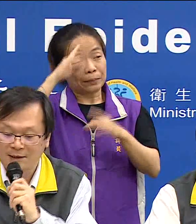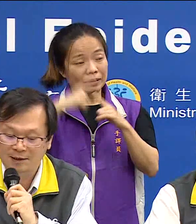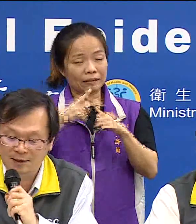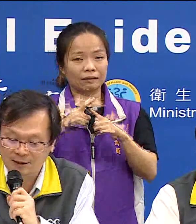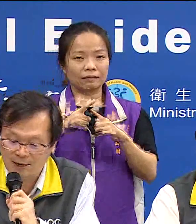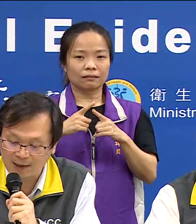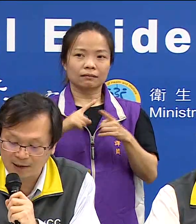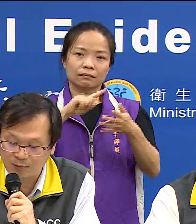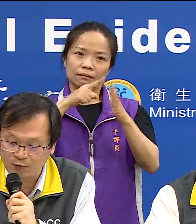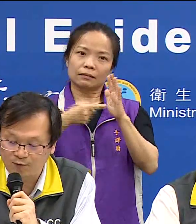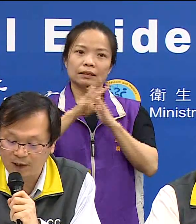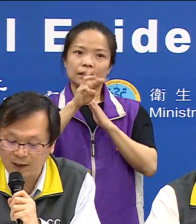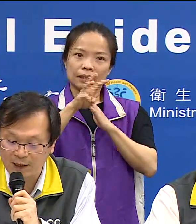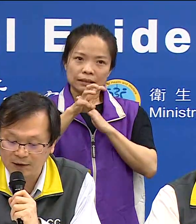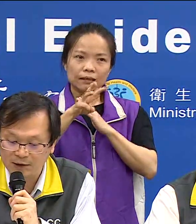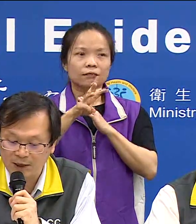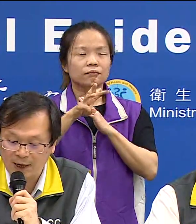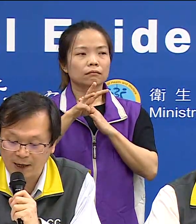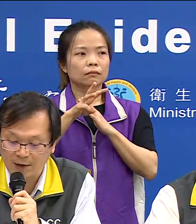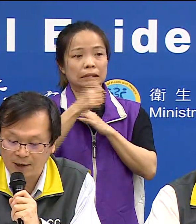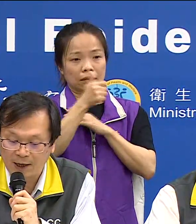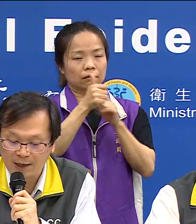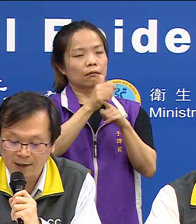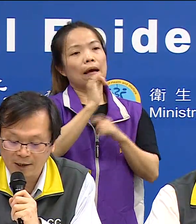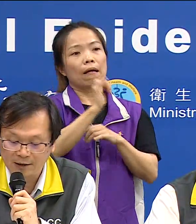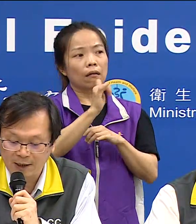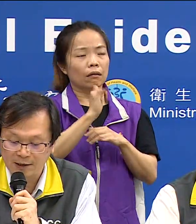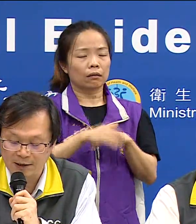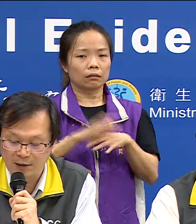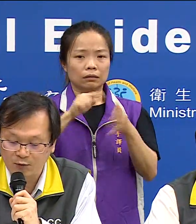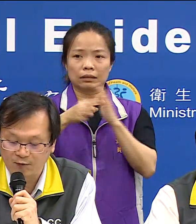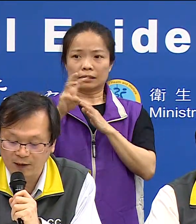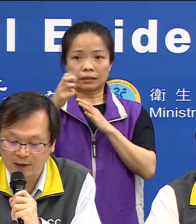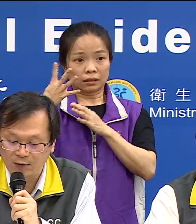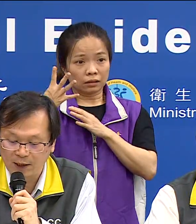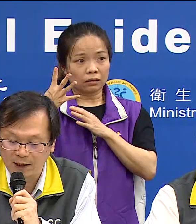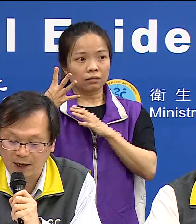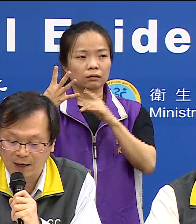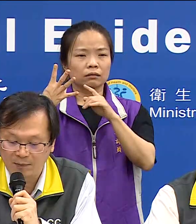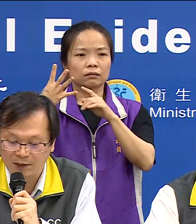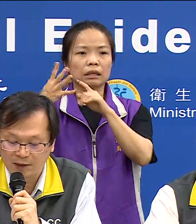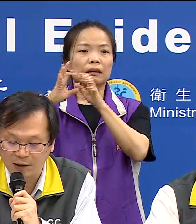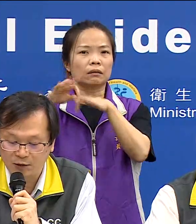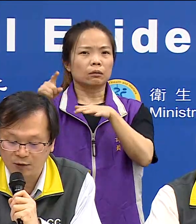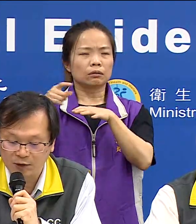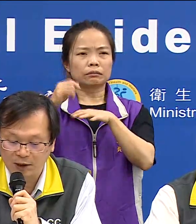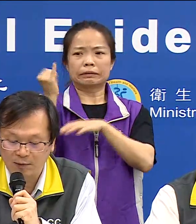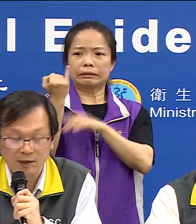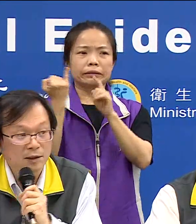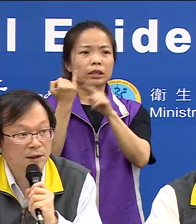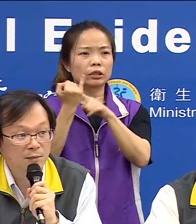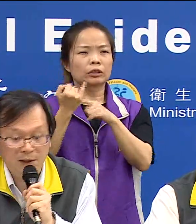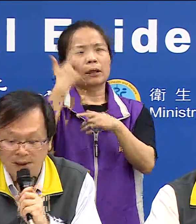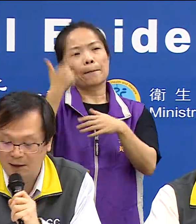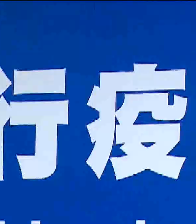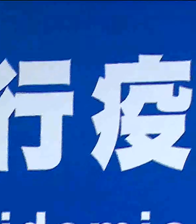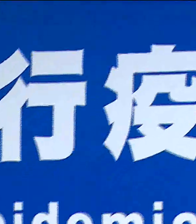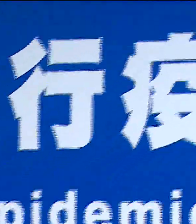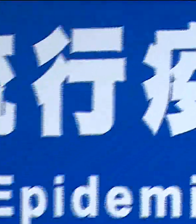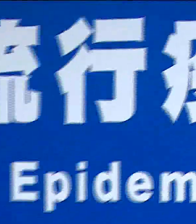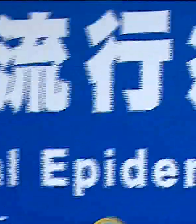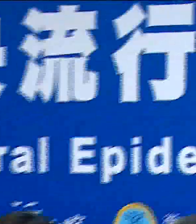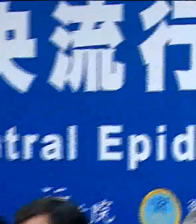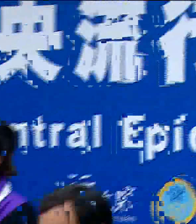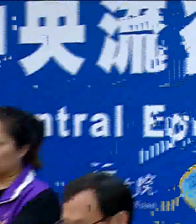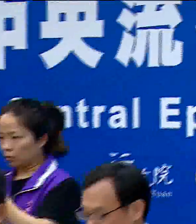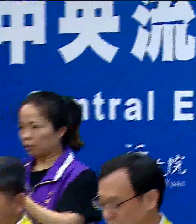个33的部分应该是还好啦，那34的部分，因为他本身就有一些慢性疾病。 指挥